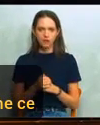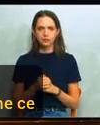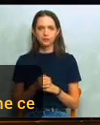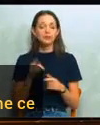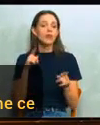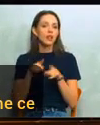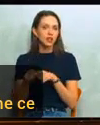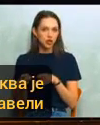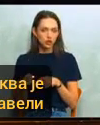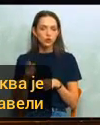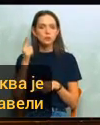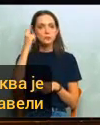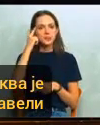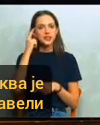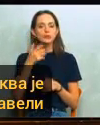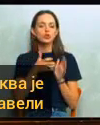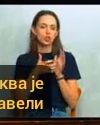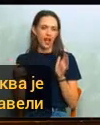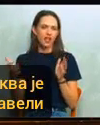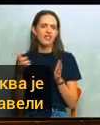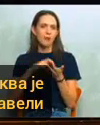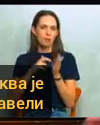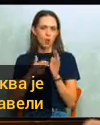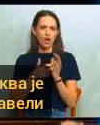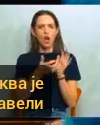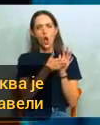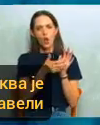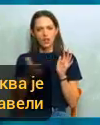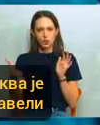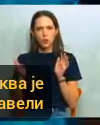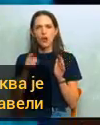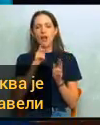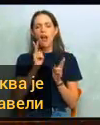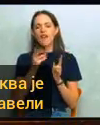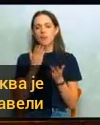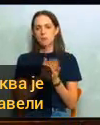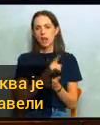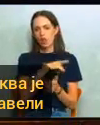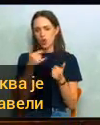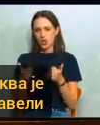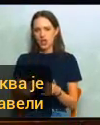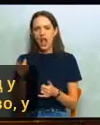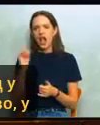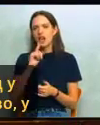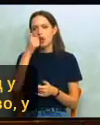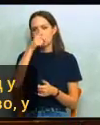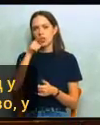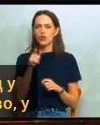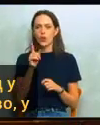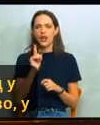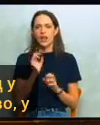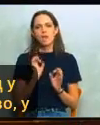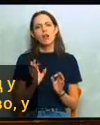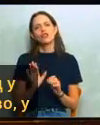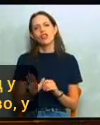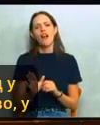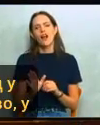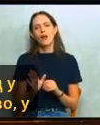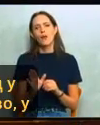Takođe, smatramo da će se nastaviti politika kontinuiteta kakva je bila do sada, a ne onoga što ste vi naveli u vašem ekspozeu. I